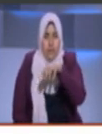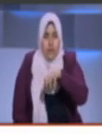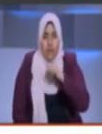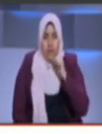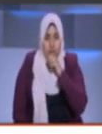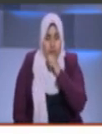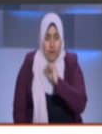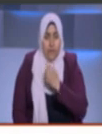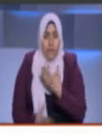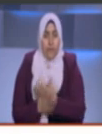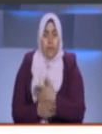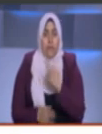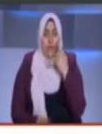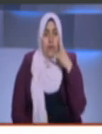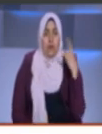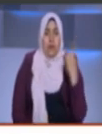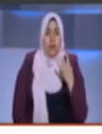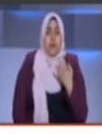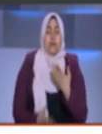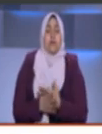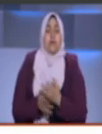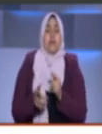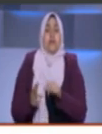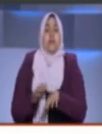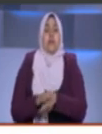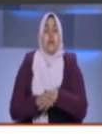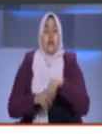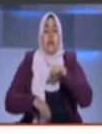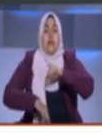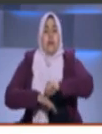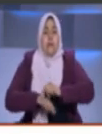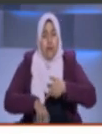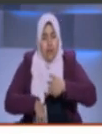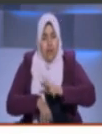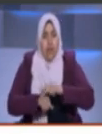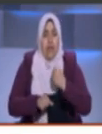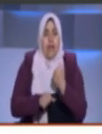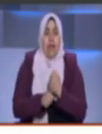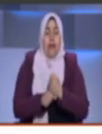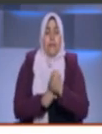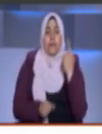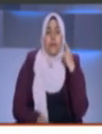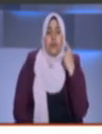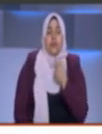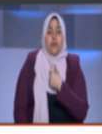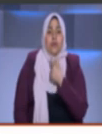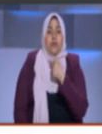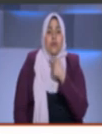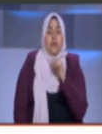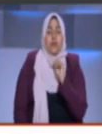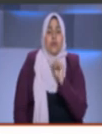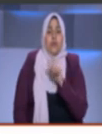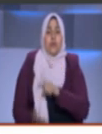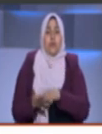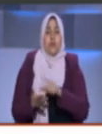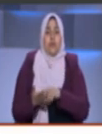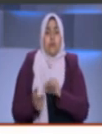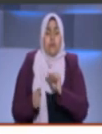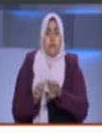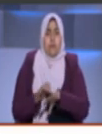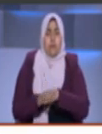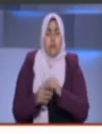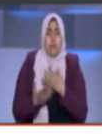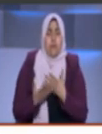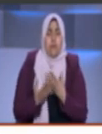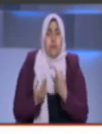ببوليس بوليس زي ما بنسميه هنا، ولكن ايضا جعلت اصوات اليمين المتطرف